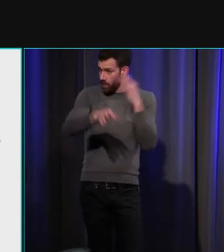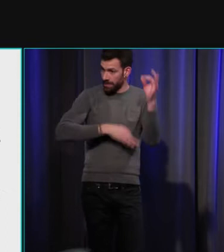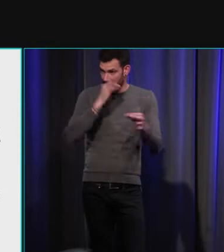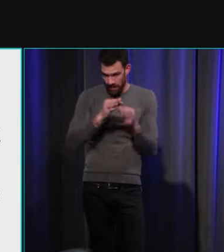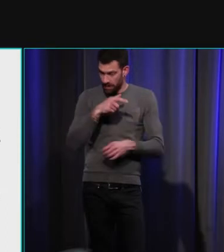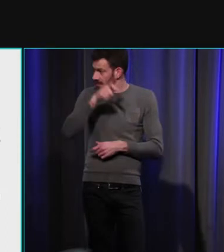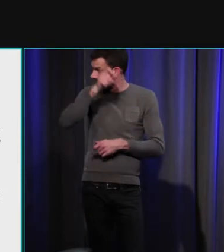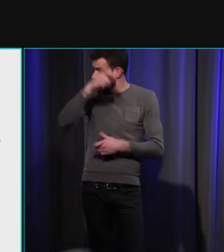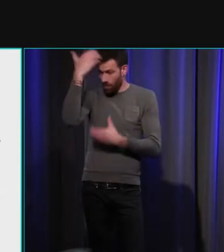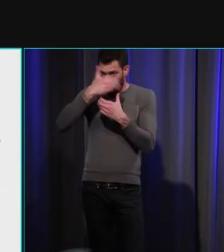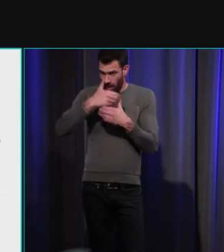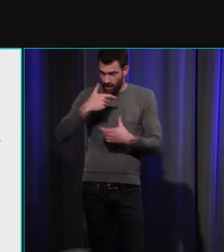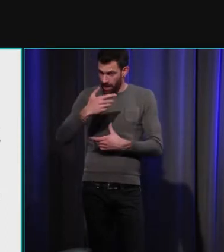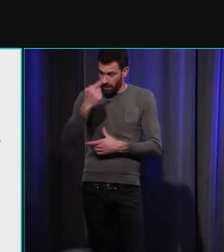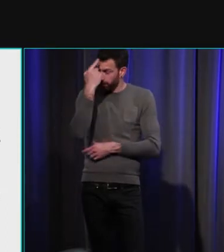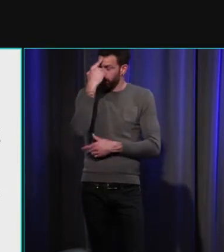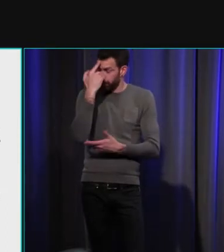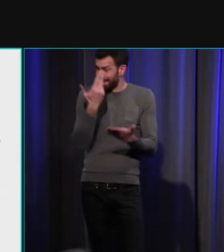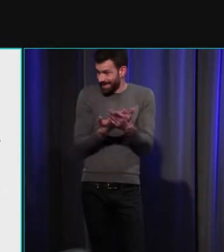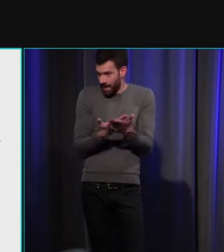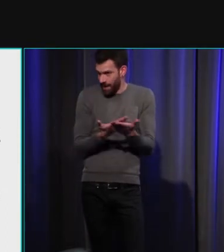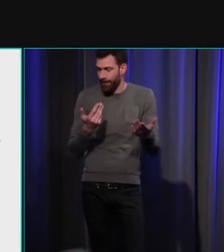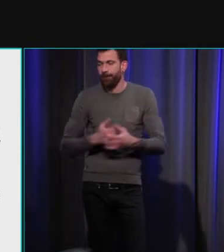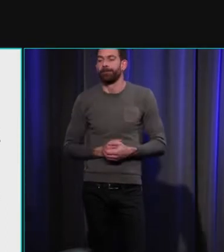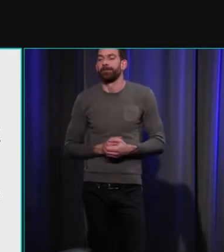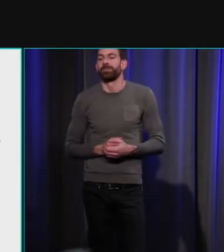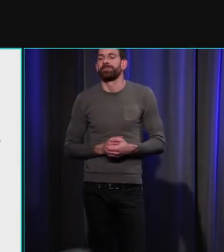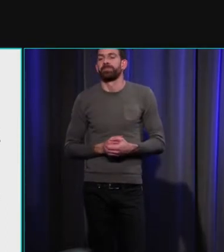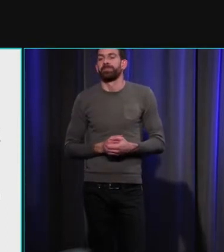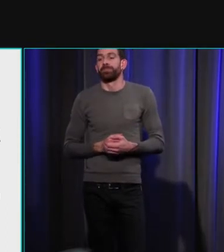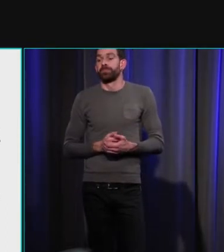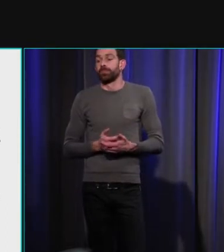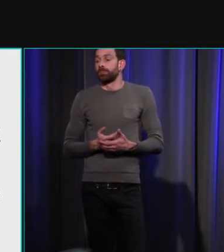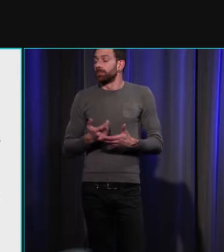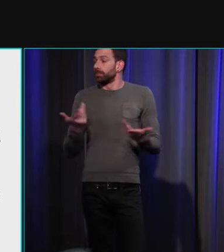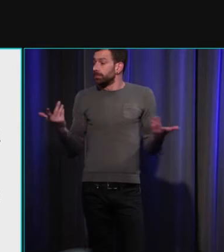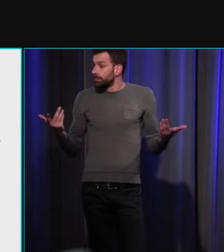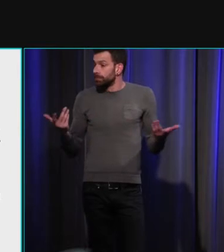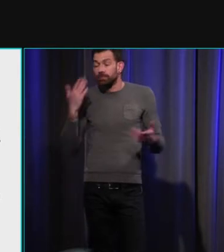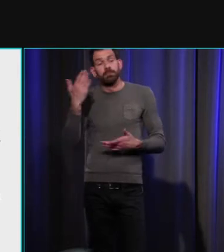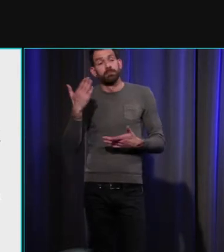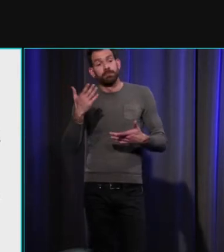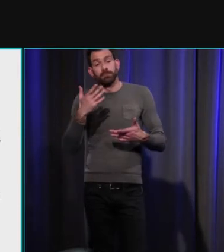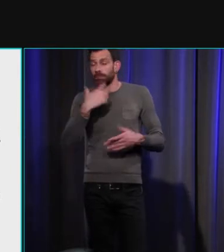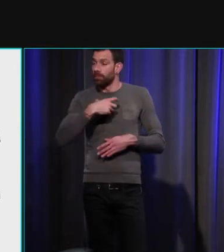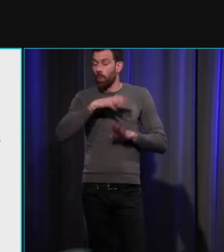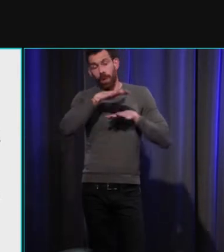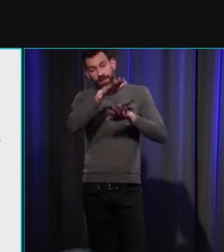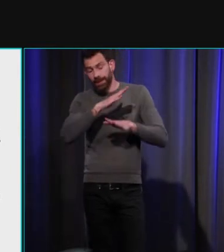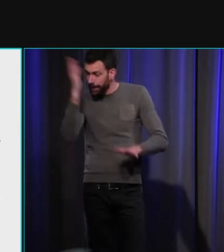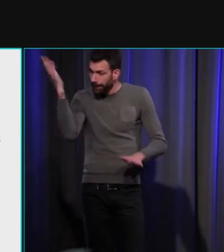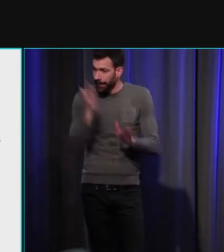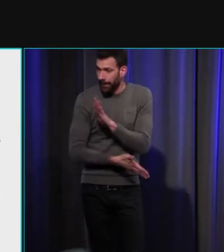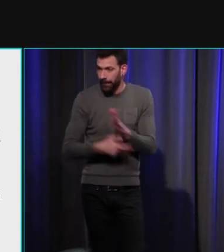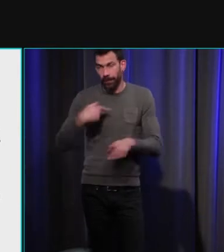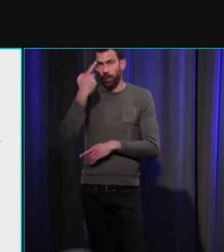la voilà on est dans leur tête or qu'est-ce qui se passe si on échoue alors que on pensait